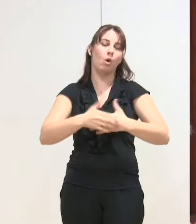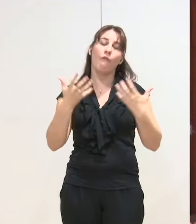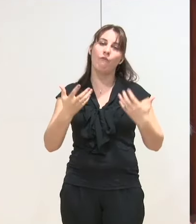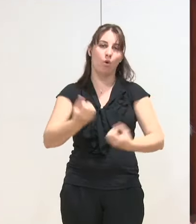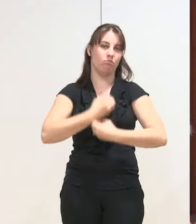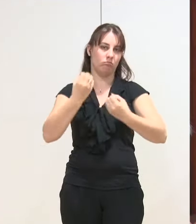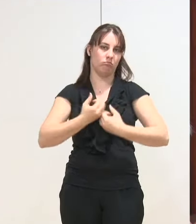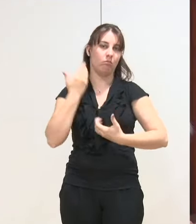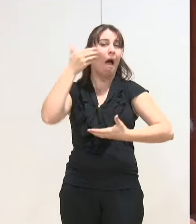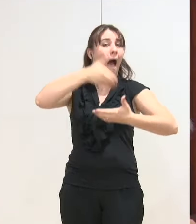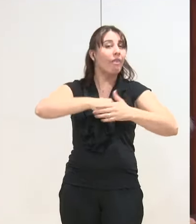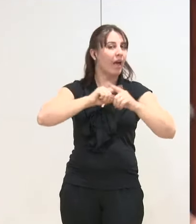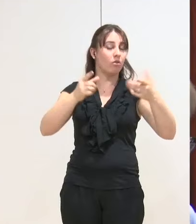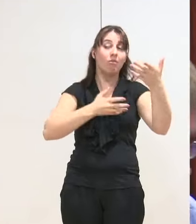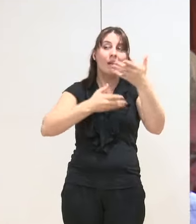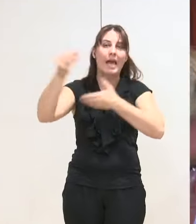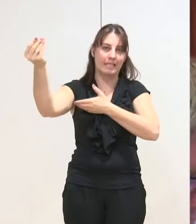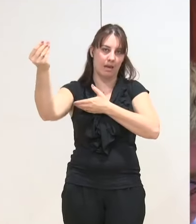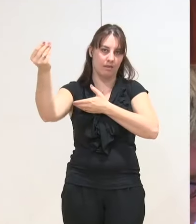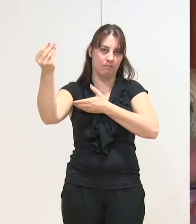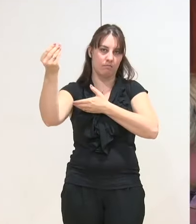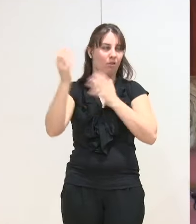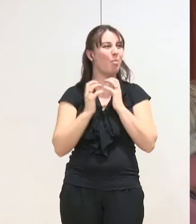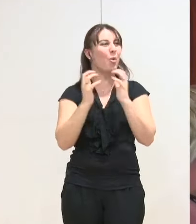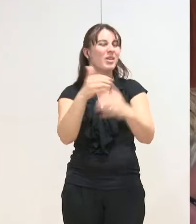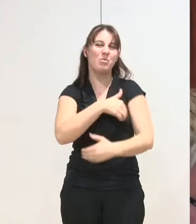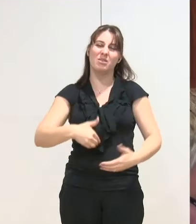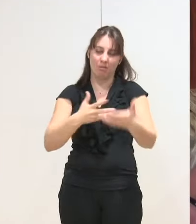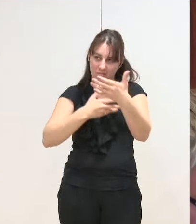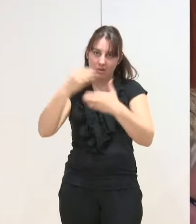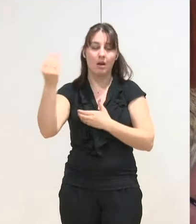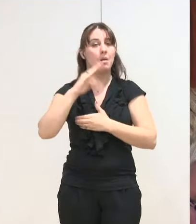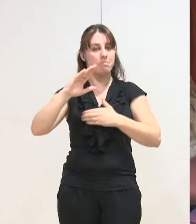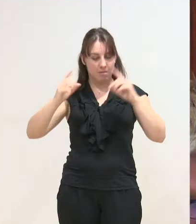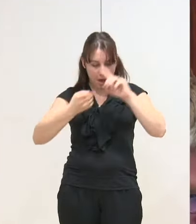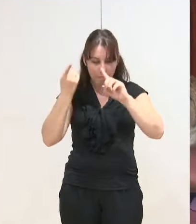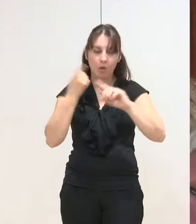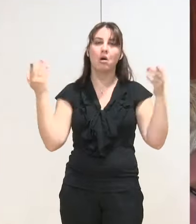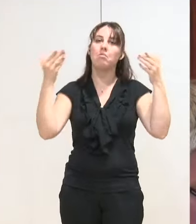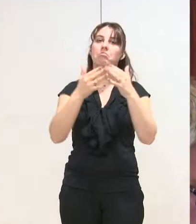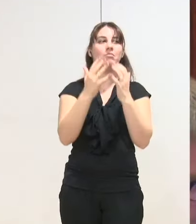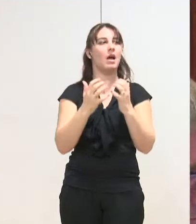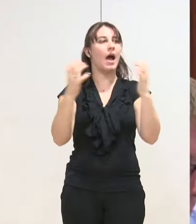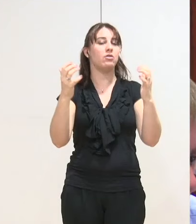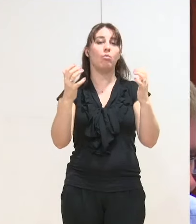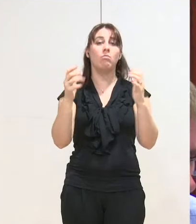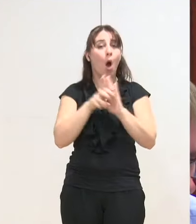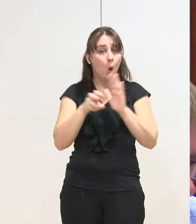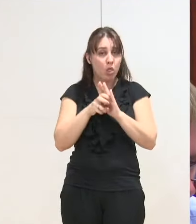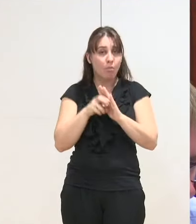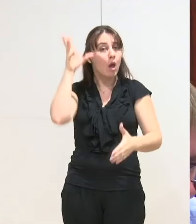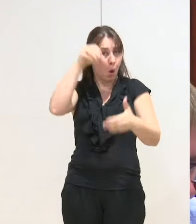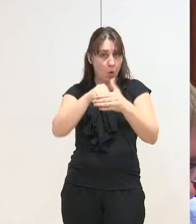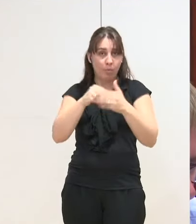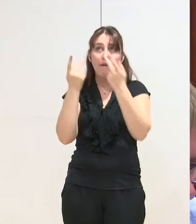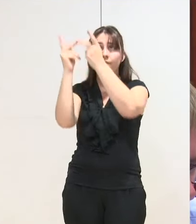externe à cette enceinte mais il est central dans les débats d'une assemblée municipale à Grenoble comme dans toute autre ville